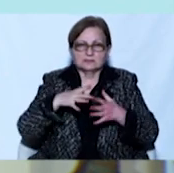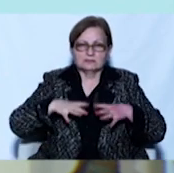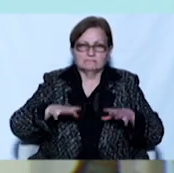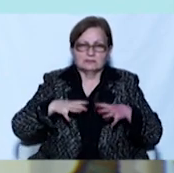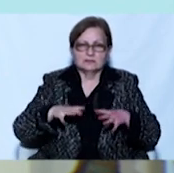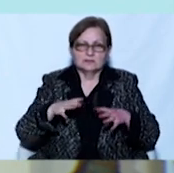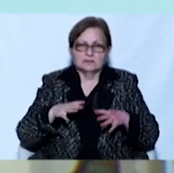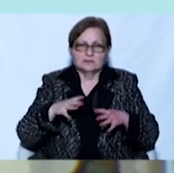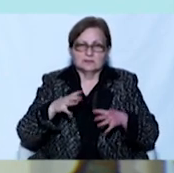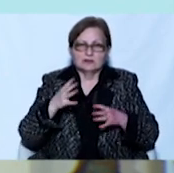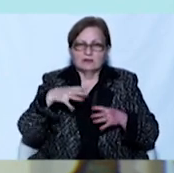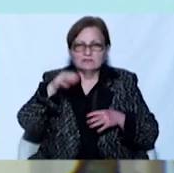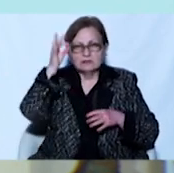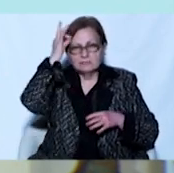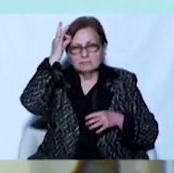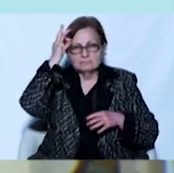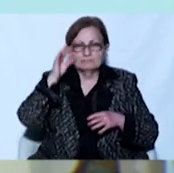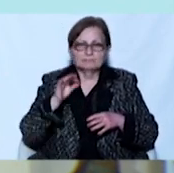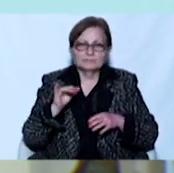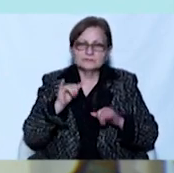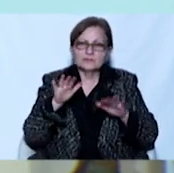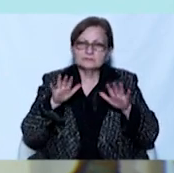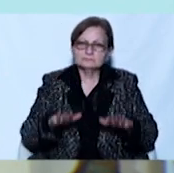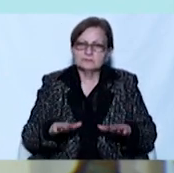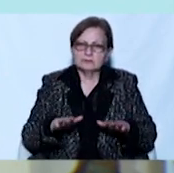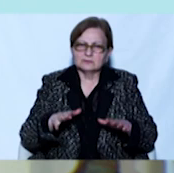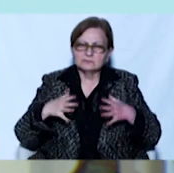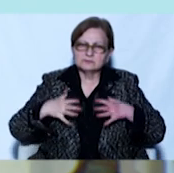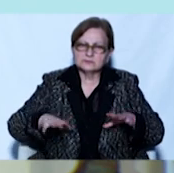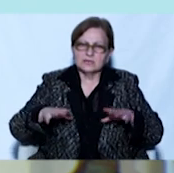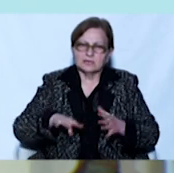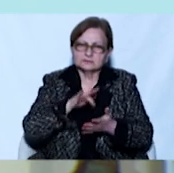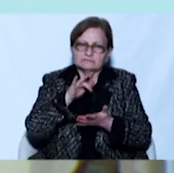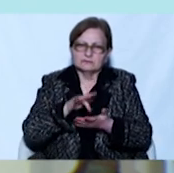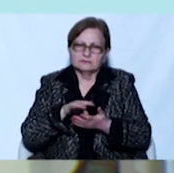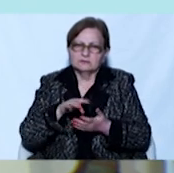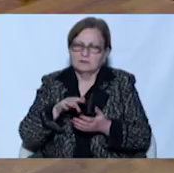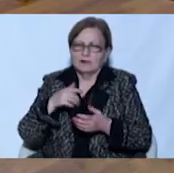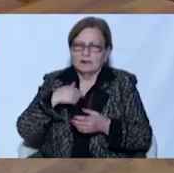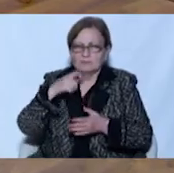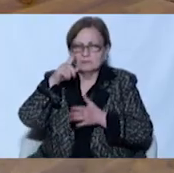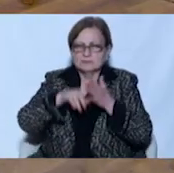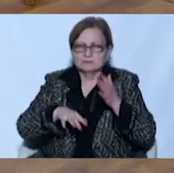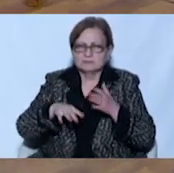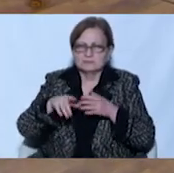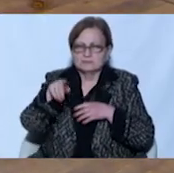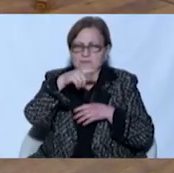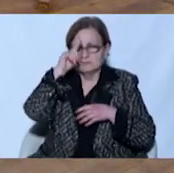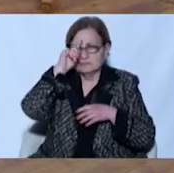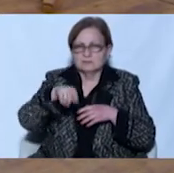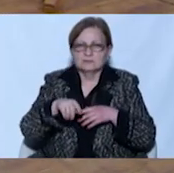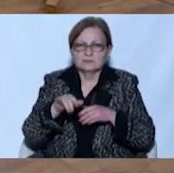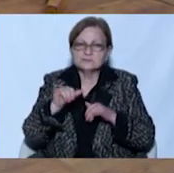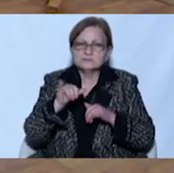ყველამ ერთად გავიხსენოთ, სად მდებარეობს საქართველო. მე დარწმუნებული ვარ, რომ თქვენ იცით,